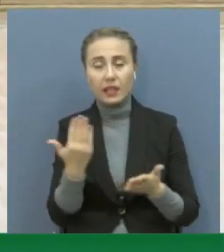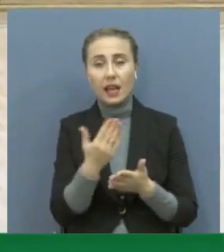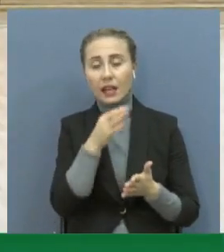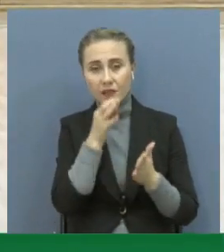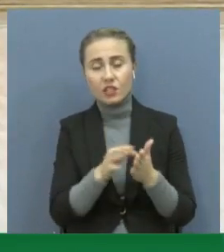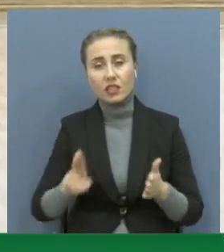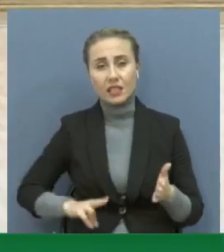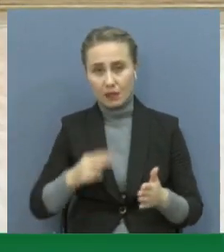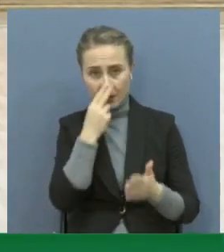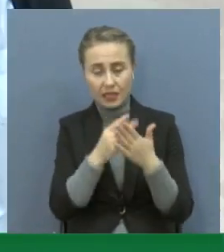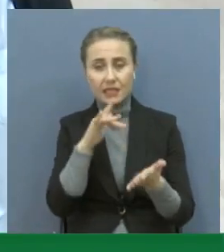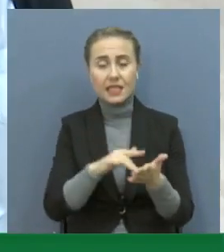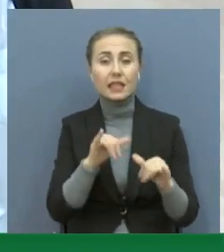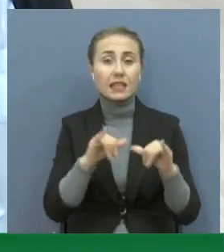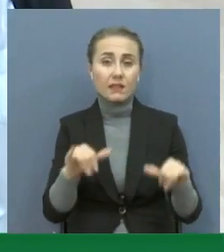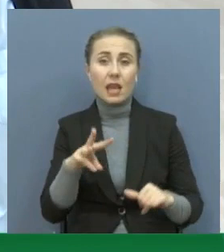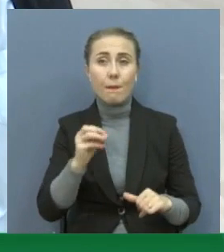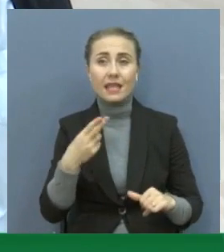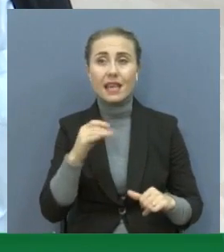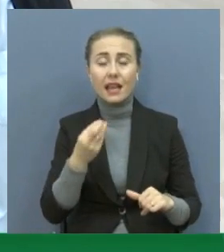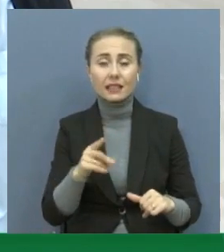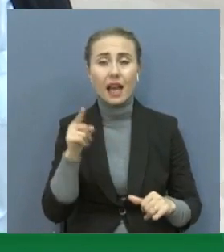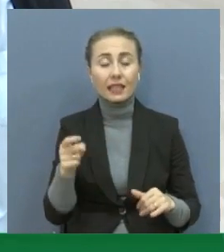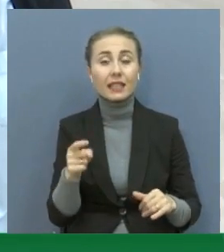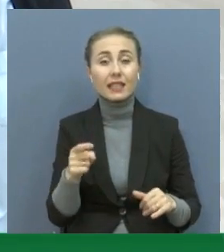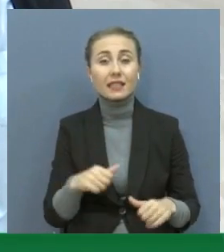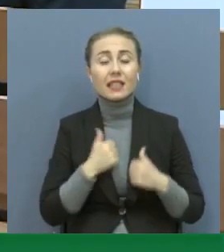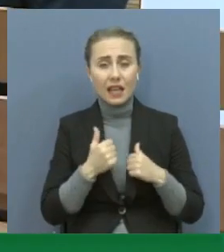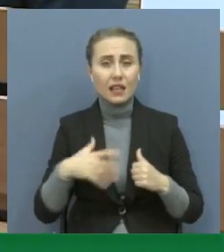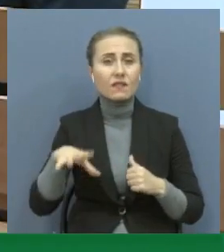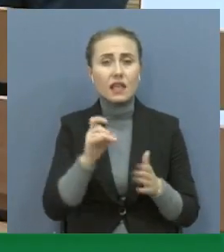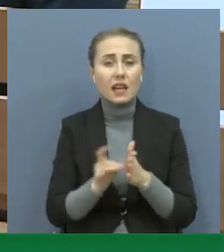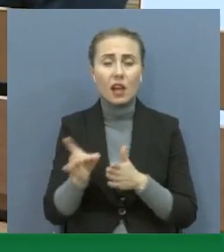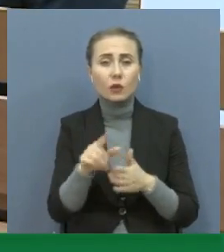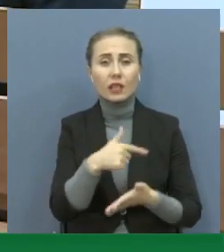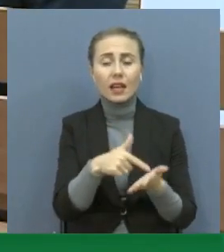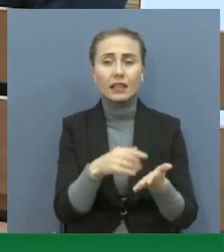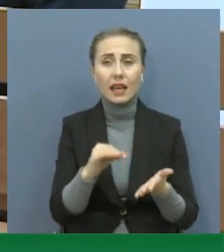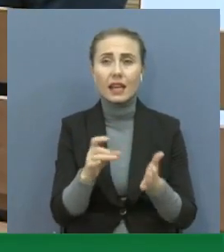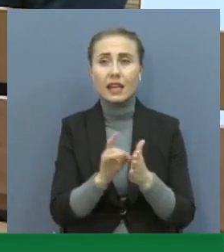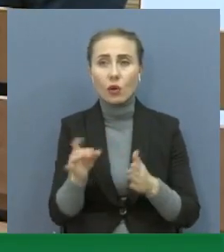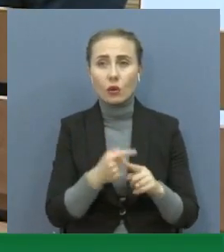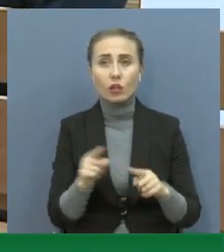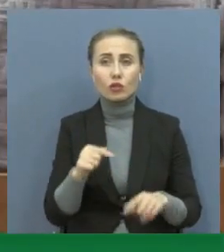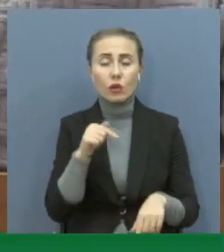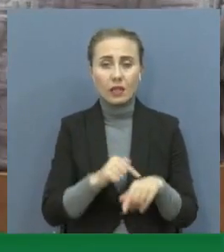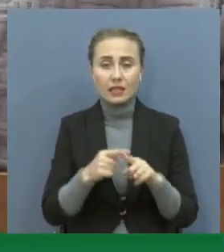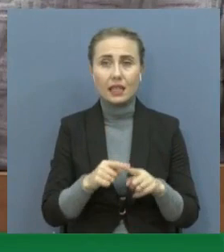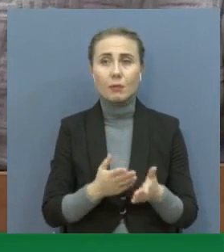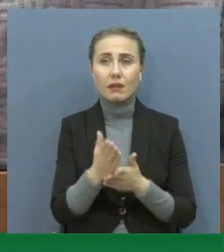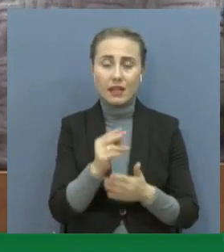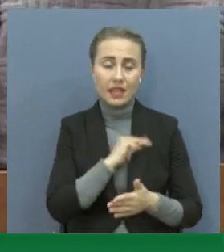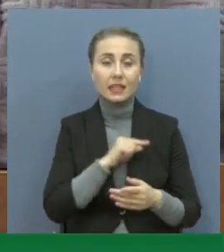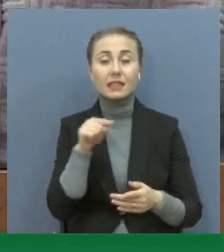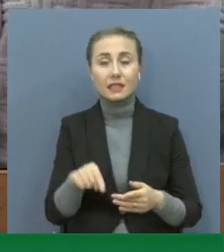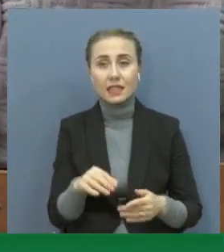директор представительства Центра развития медиации, они стремятся охватить все районы и города региона. Что касается направлений работы, то